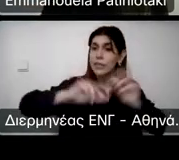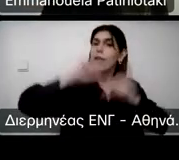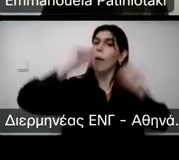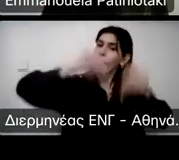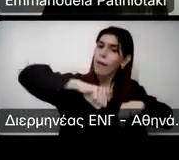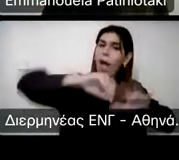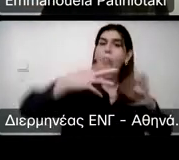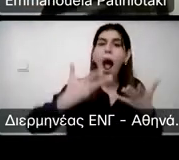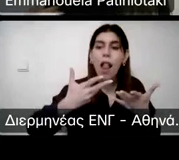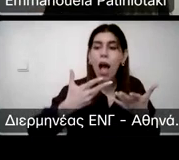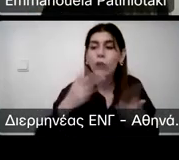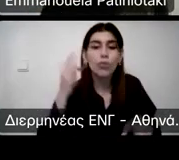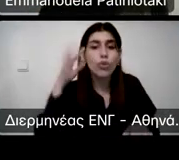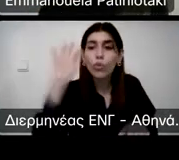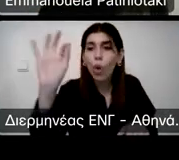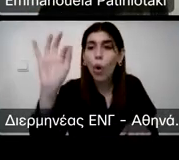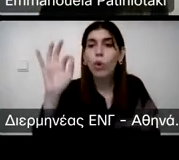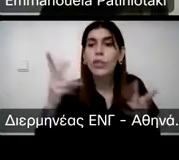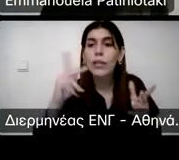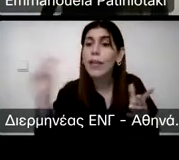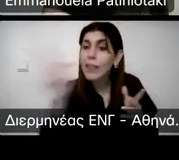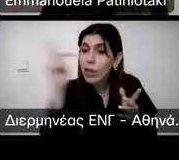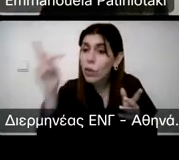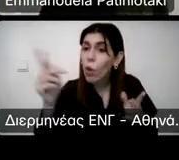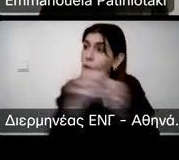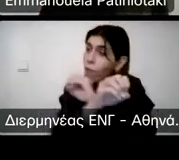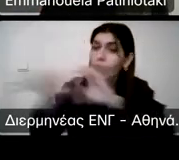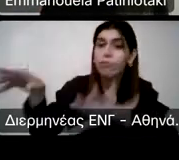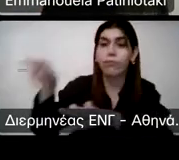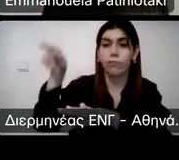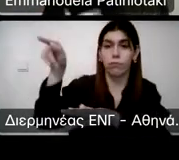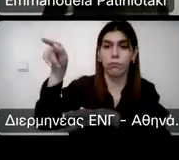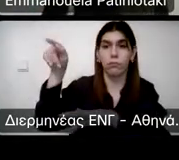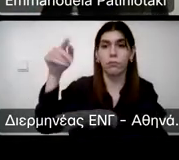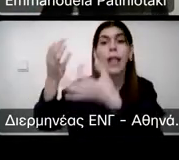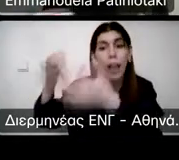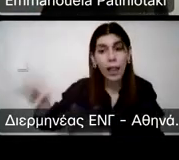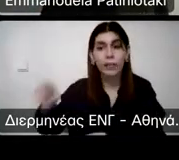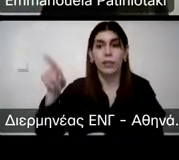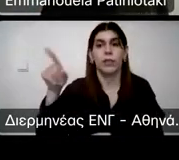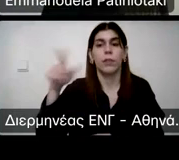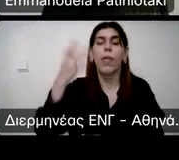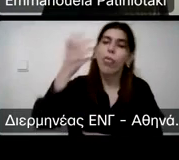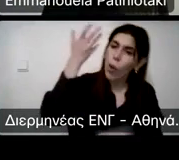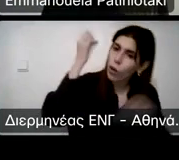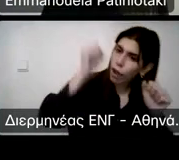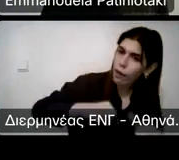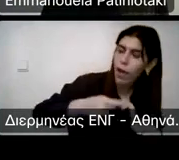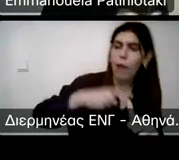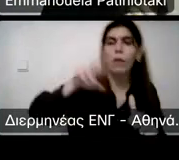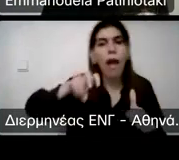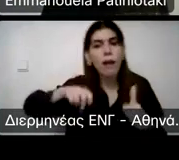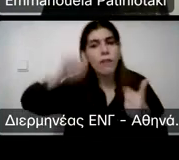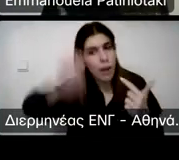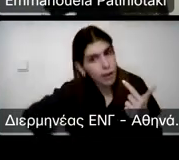πρακτικούς να τα φέρνουμε μέσα στην κοινωνία. Το θεωρητικό επίπεδο είναι ένα κομμάτι, το ερευνητικό επίπεδο είναι ένα κομμάτι, αλλά το